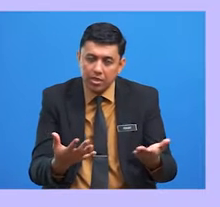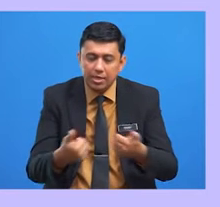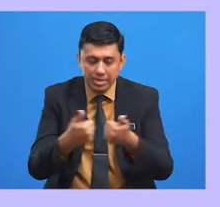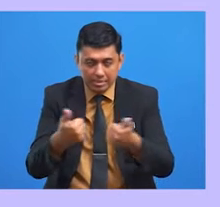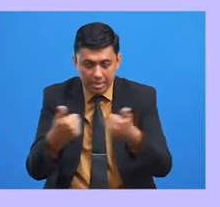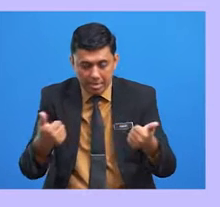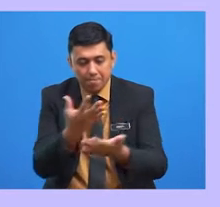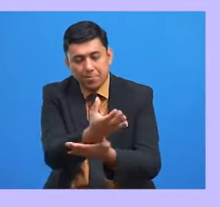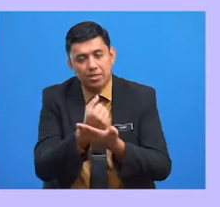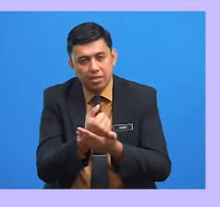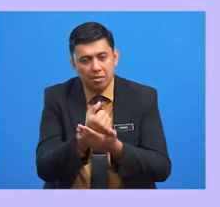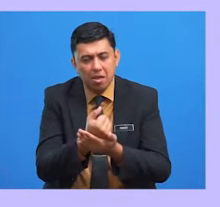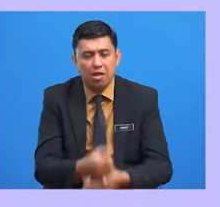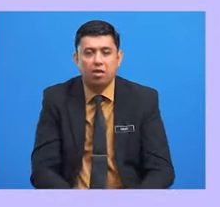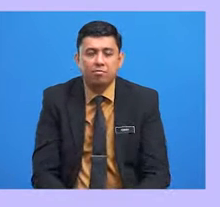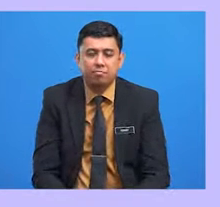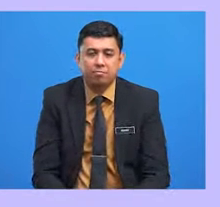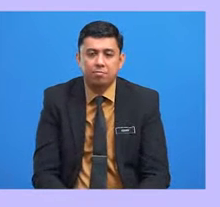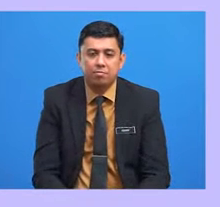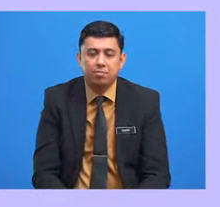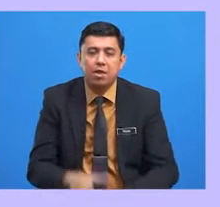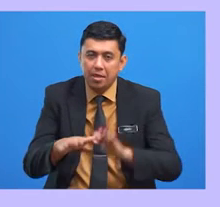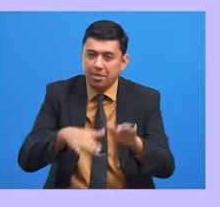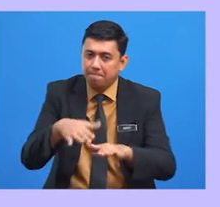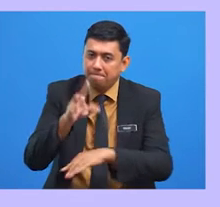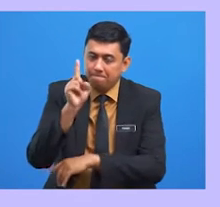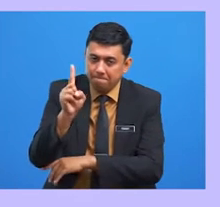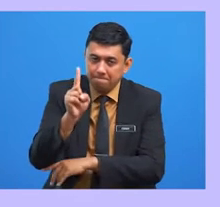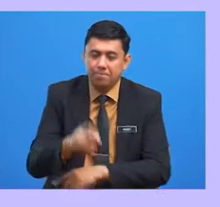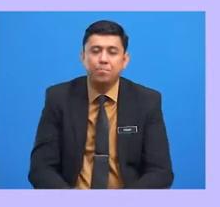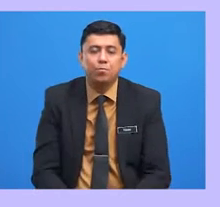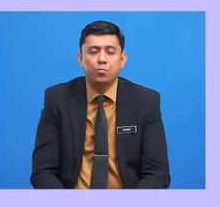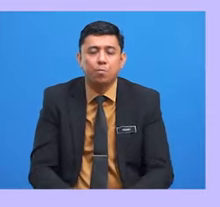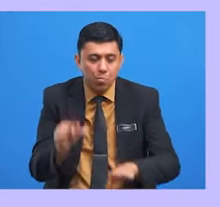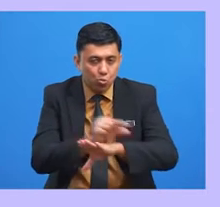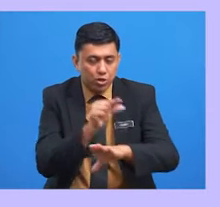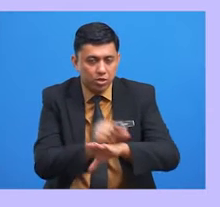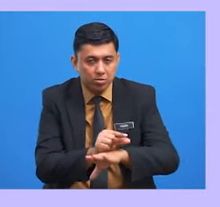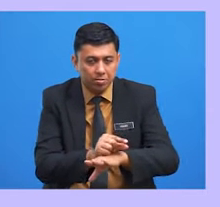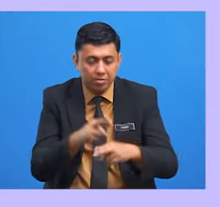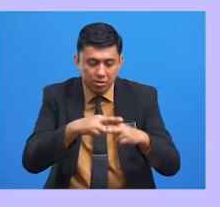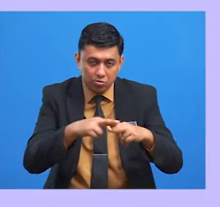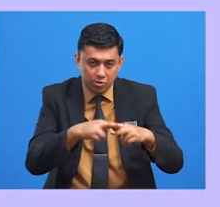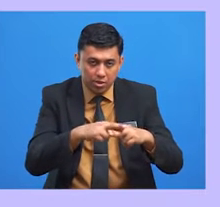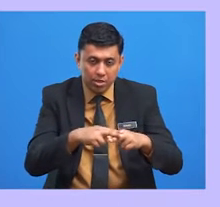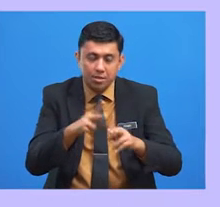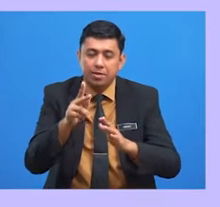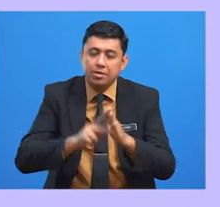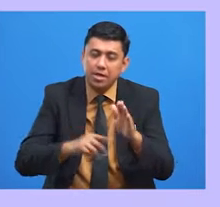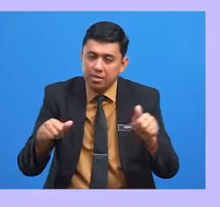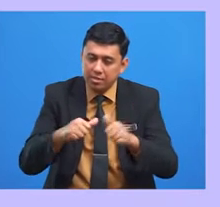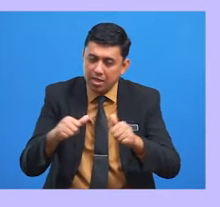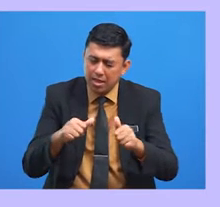permintaan mempengaruhi jumlah hasil? Langkah pertama, murid-murid perlu menggunakan rumus keanjalan